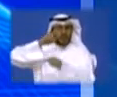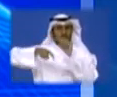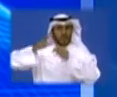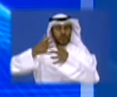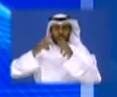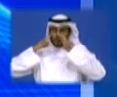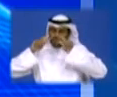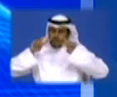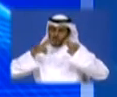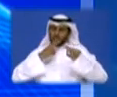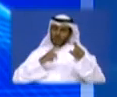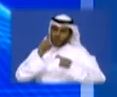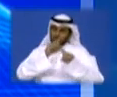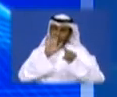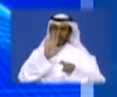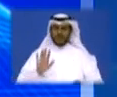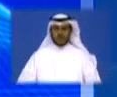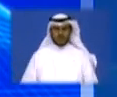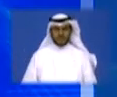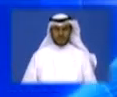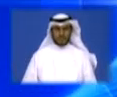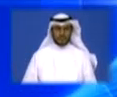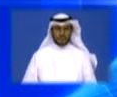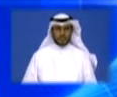على الصعيدين العربي والدولي.